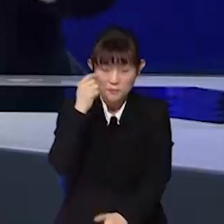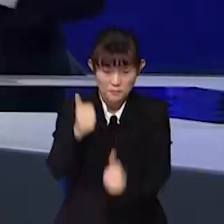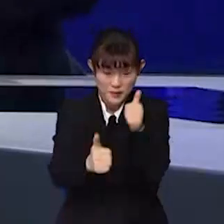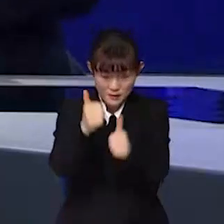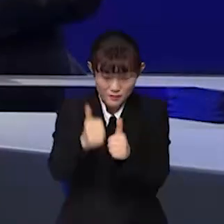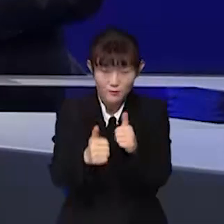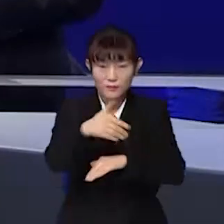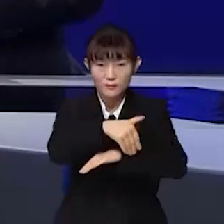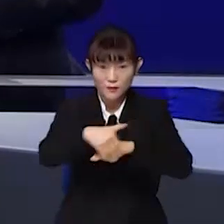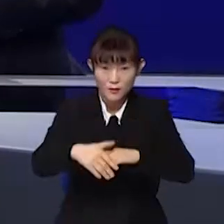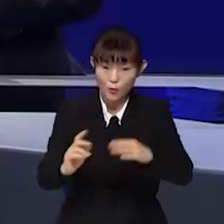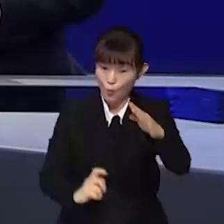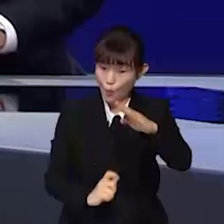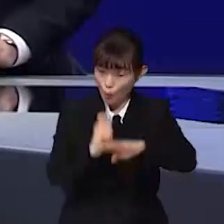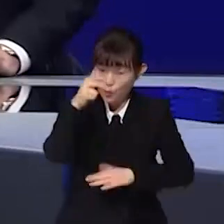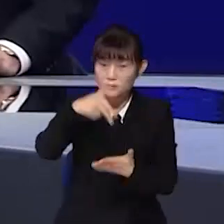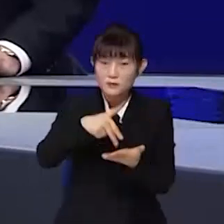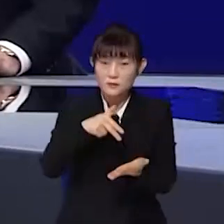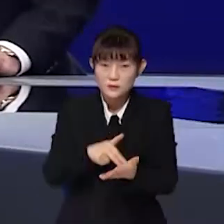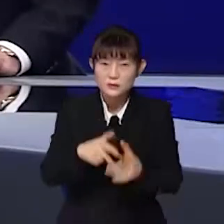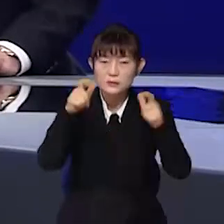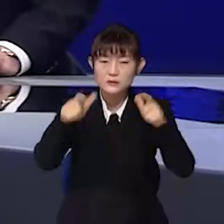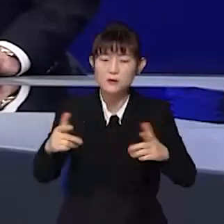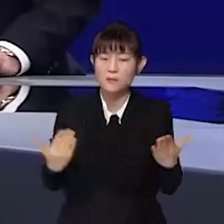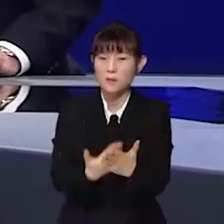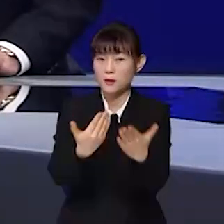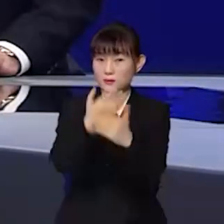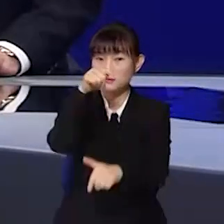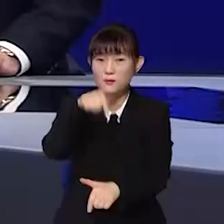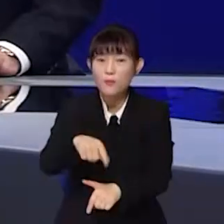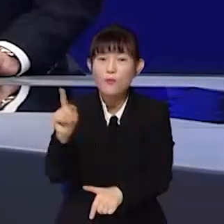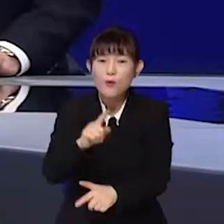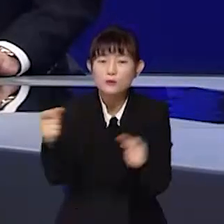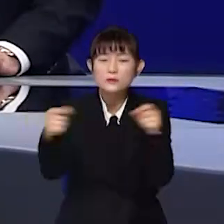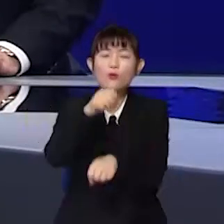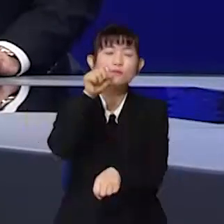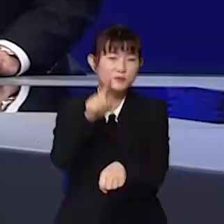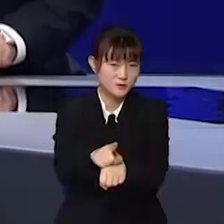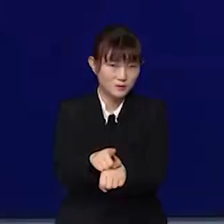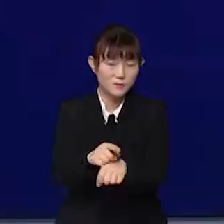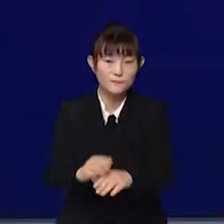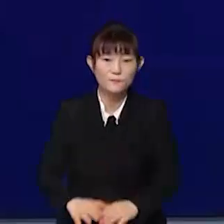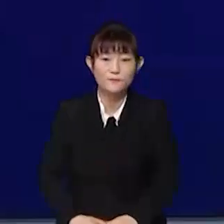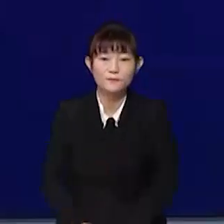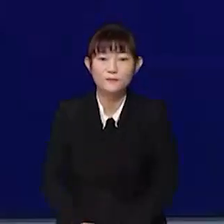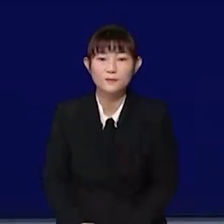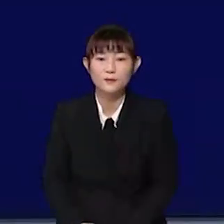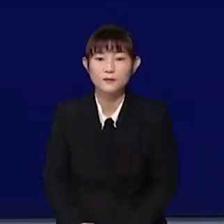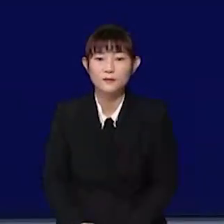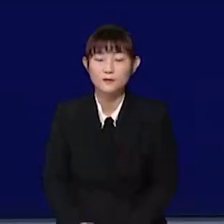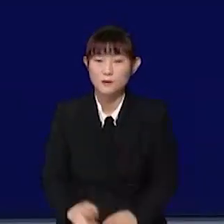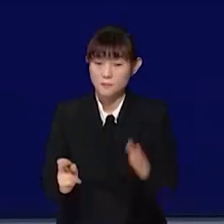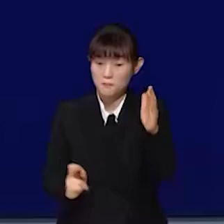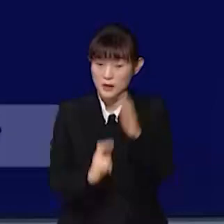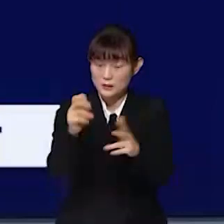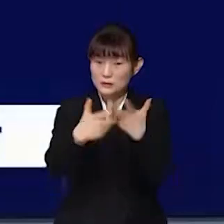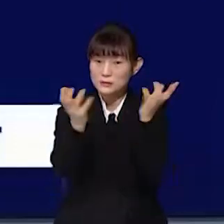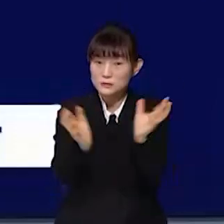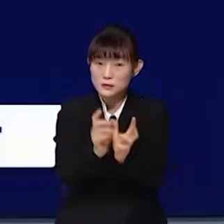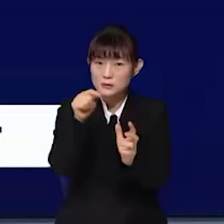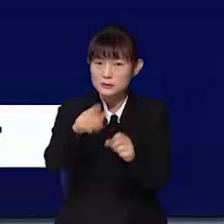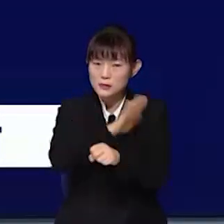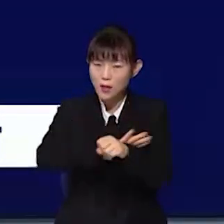자, 우리 공 입장에서 보면은 지역 발전의 관건은 접근성이라고 봅니다. 그리고 아까 발사체 클러스터가